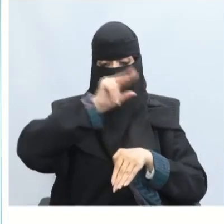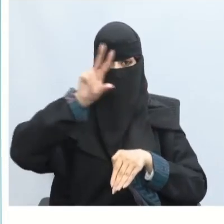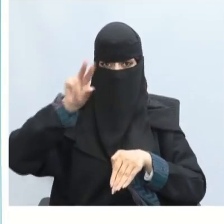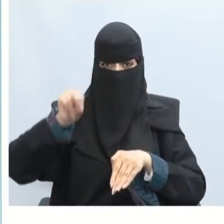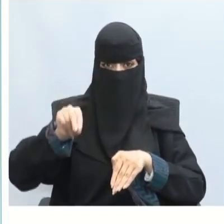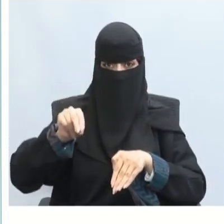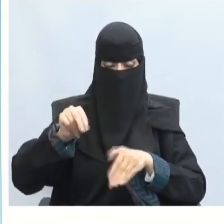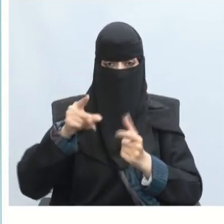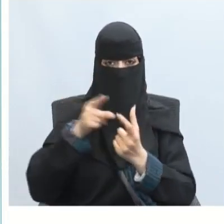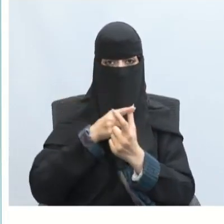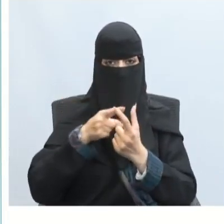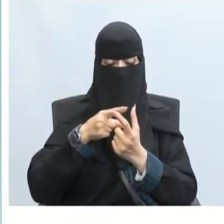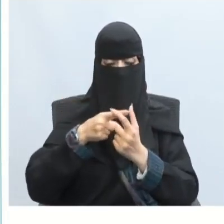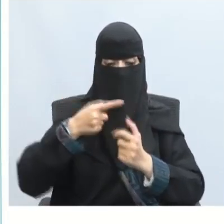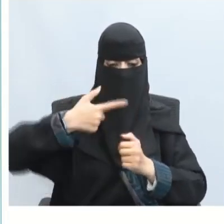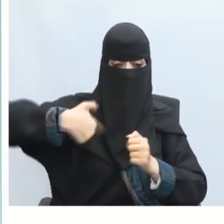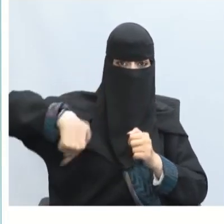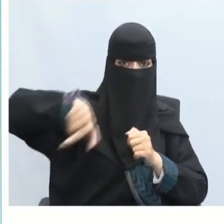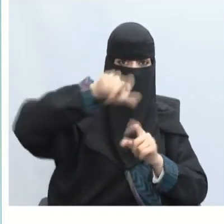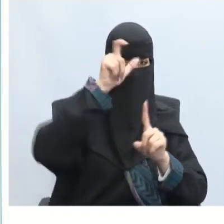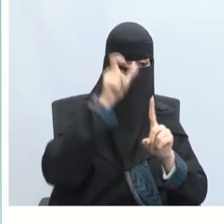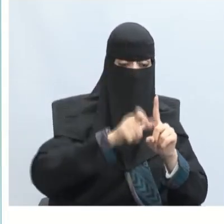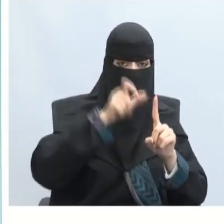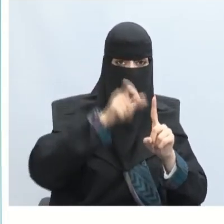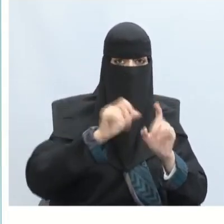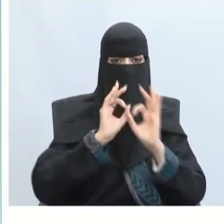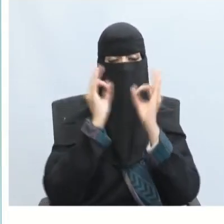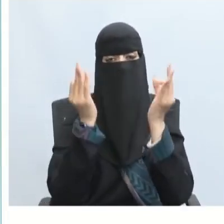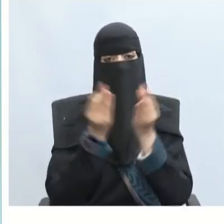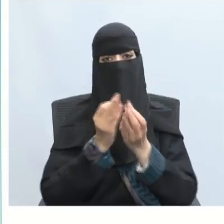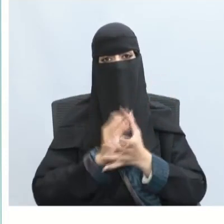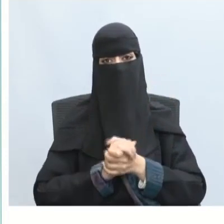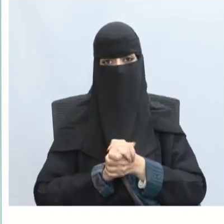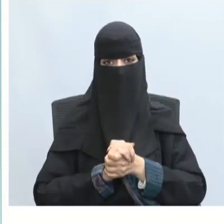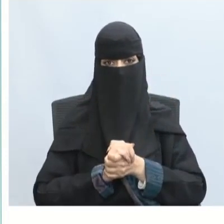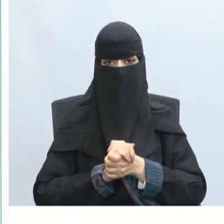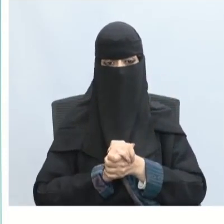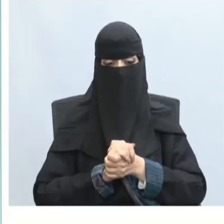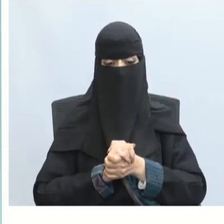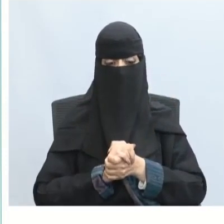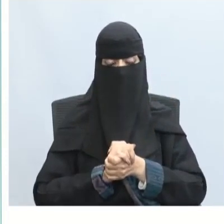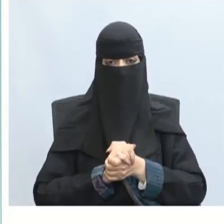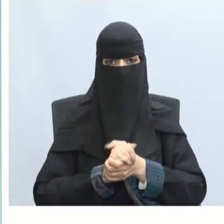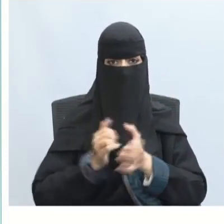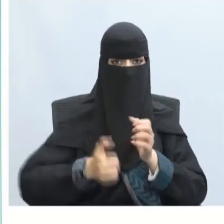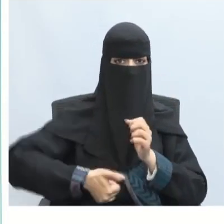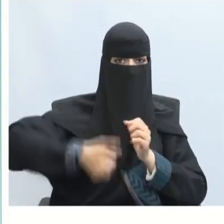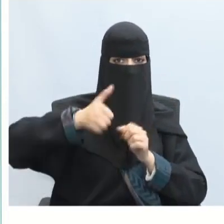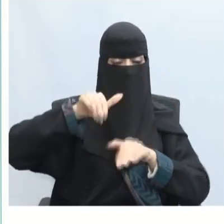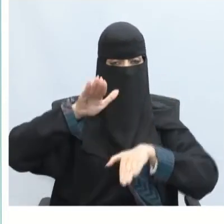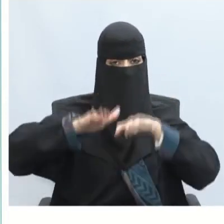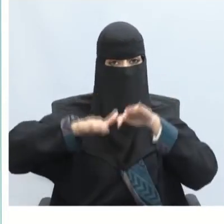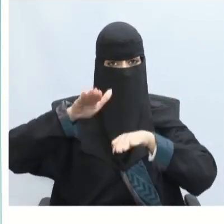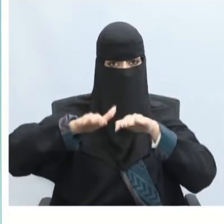سادسا تحقيق العدل والمساواه بين جميع افراد المجتمع